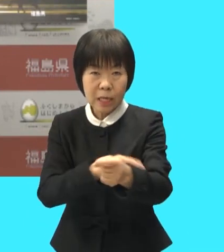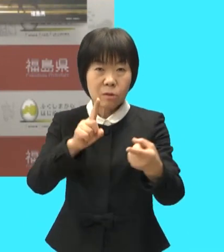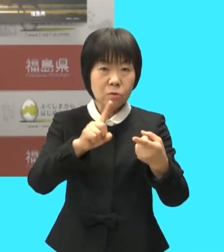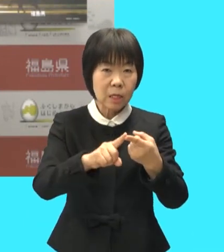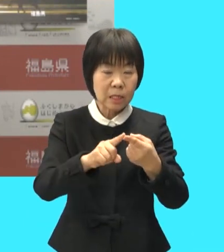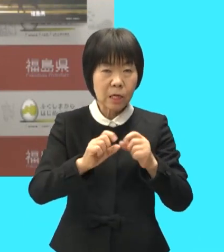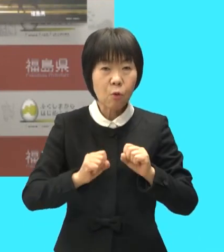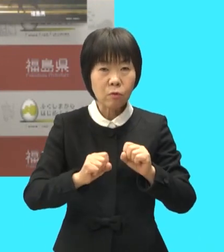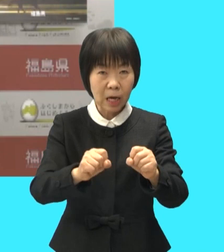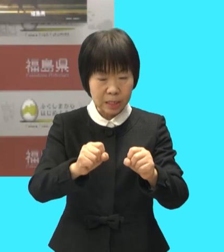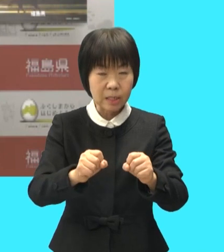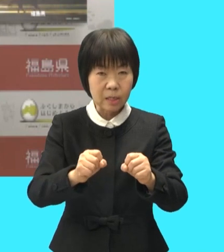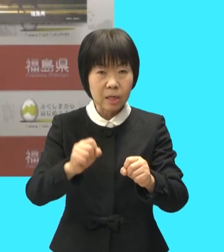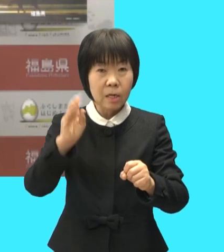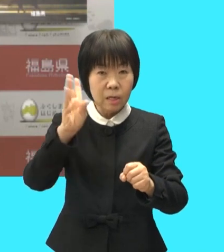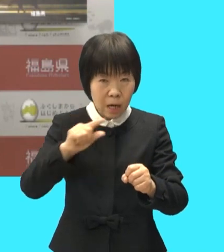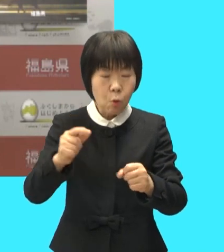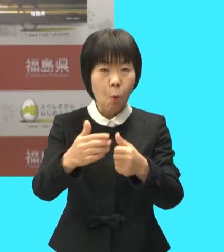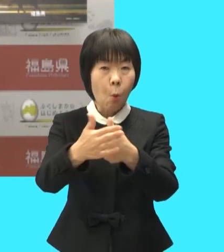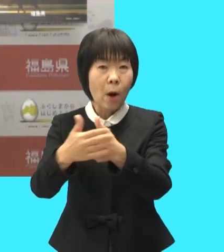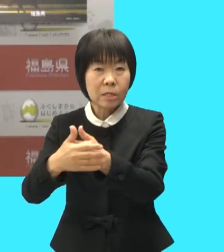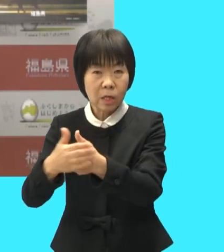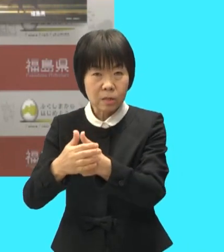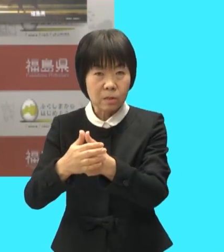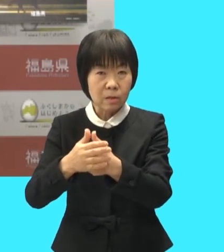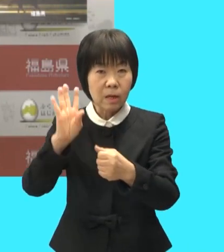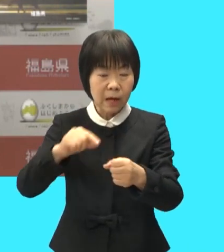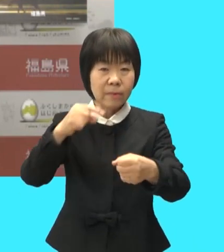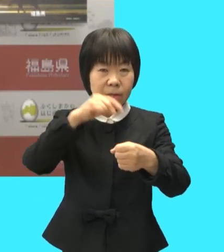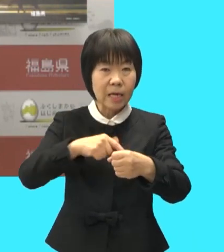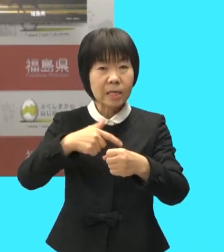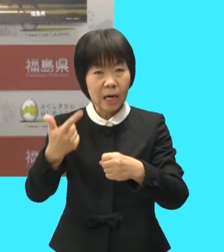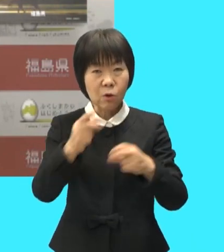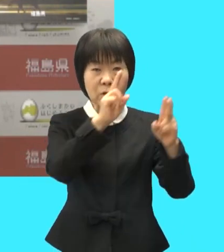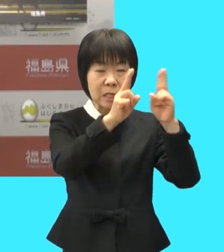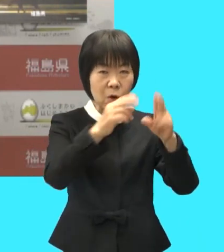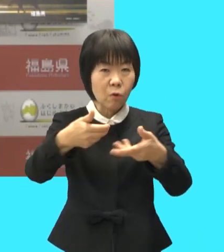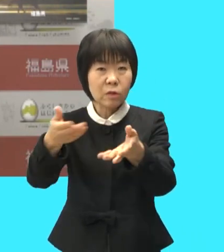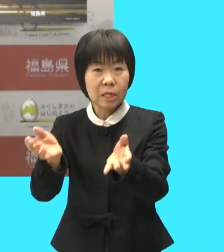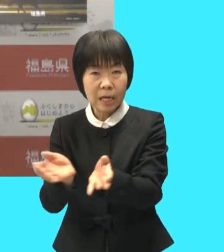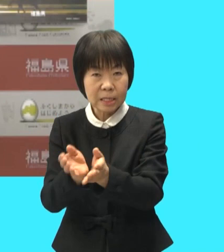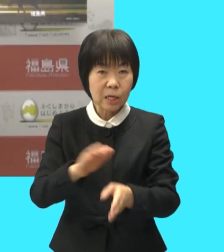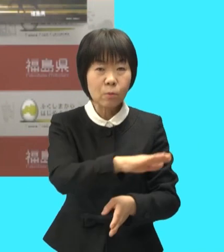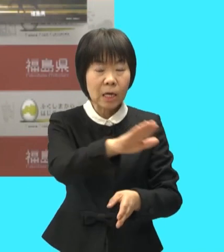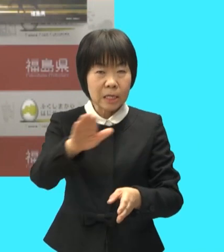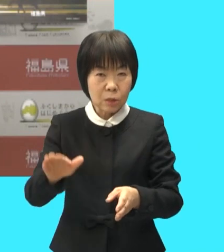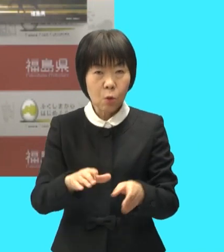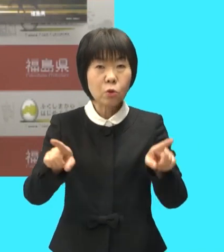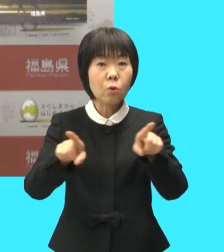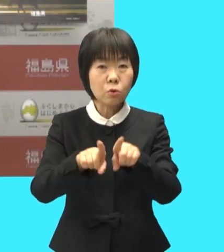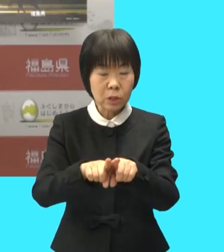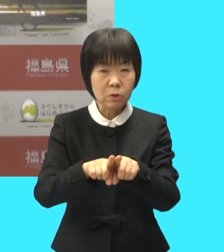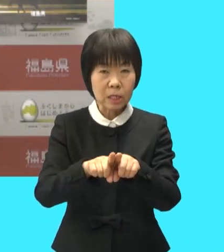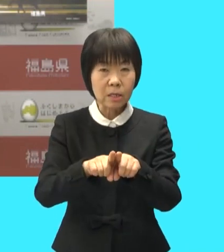いながら、本県を応援していただける県内外の企業、団体などの方々との共同により